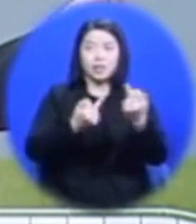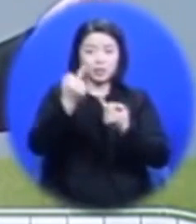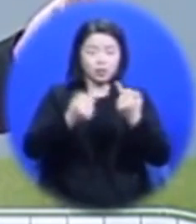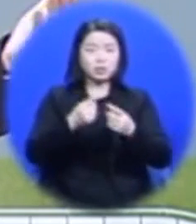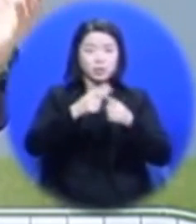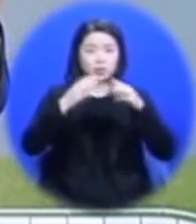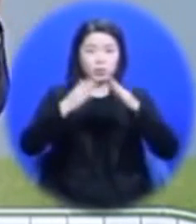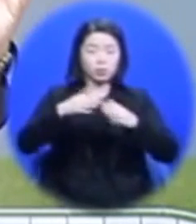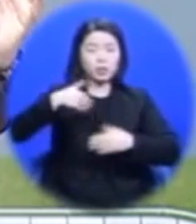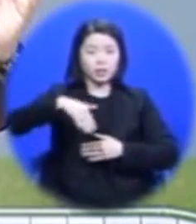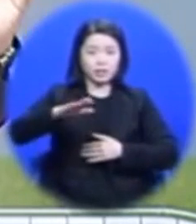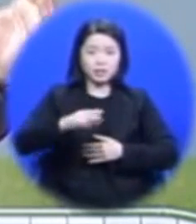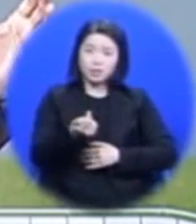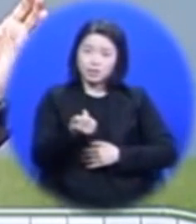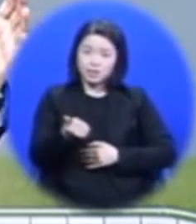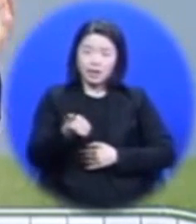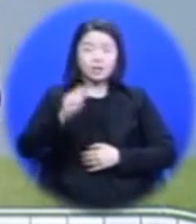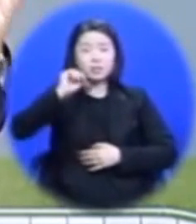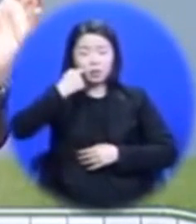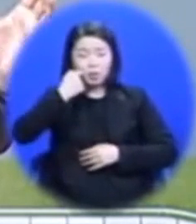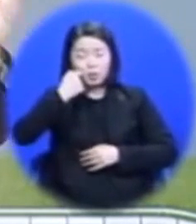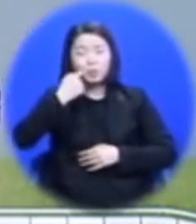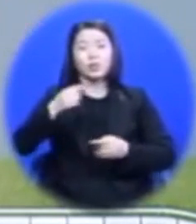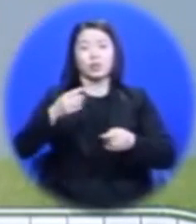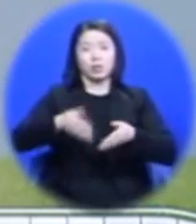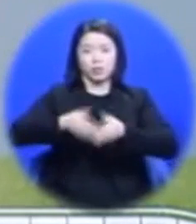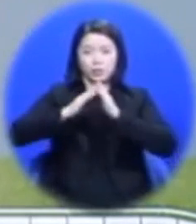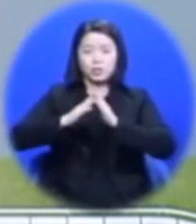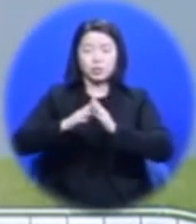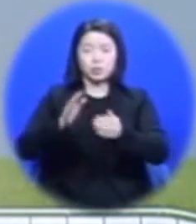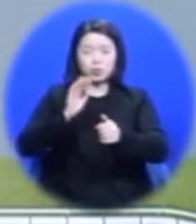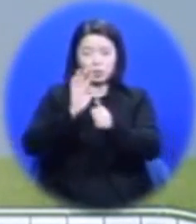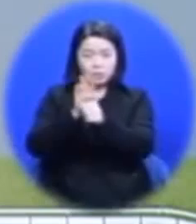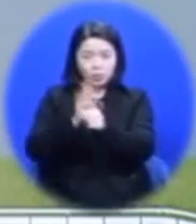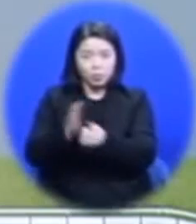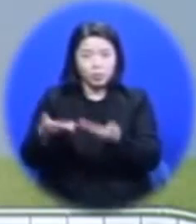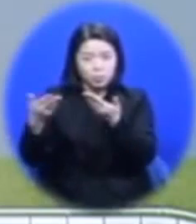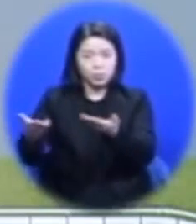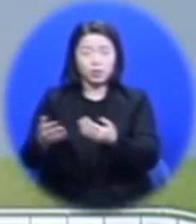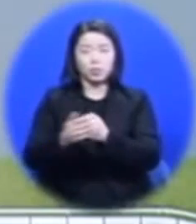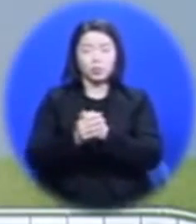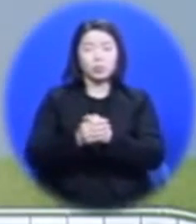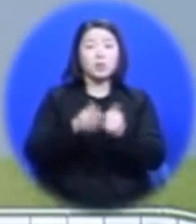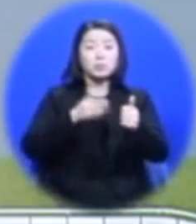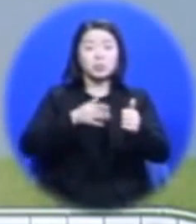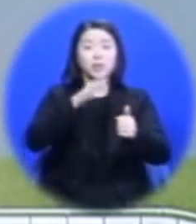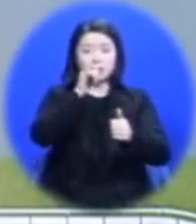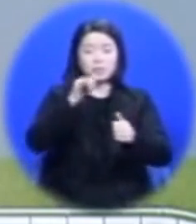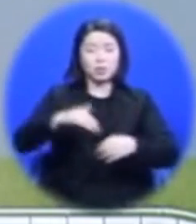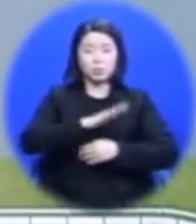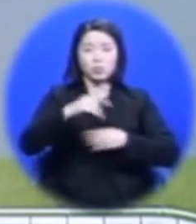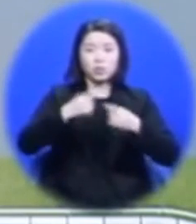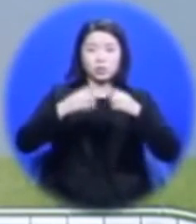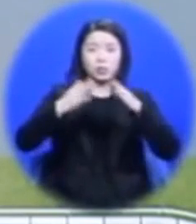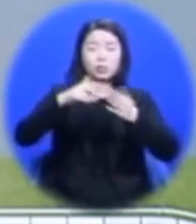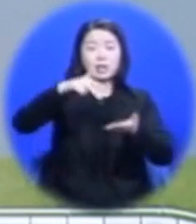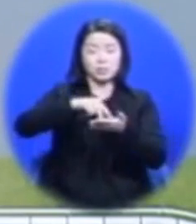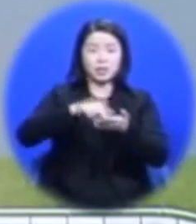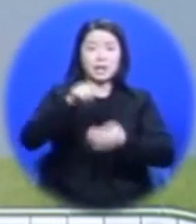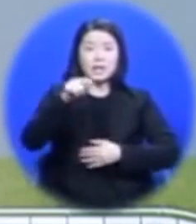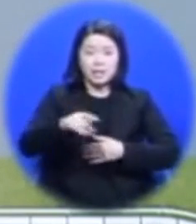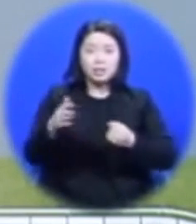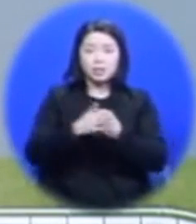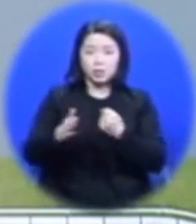가서 그 작은 교회, 어려운 교회, 개척교회를 좀 섬겨보시라고 합니다. 우리 교회로서는 이것